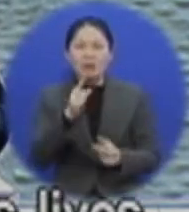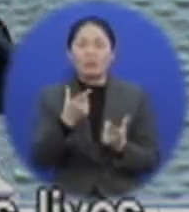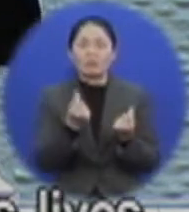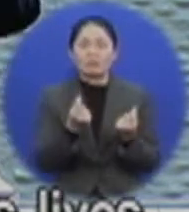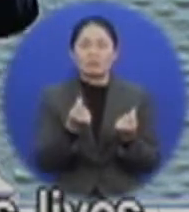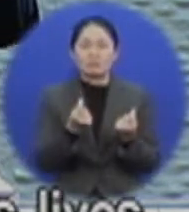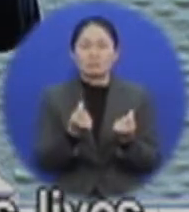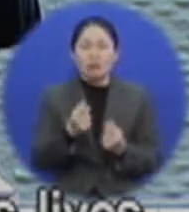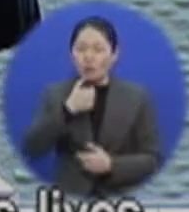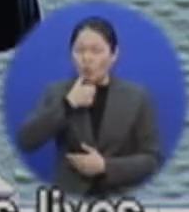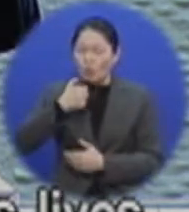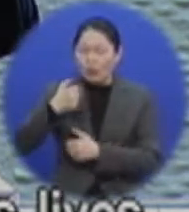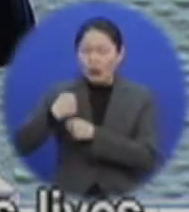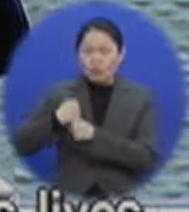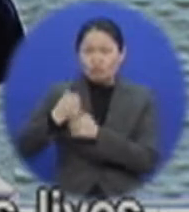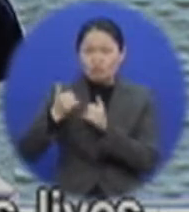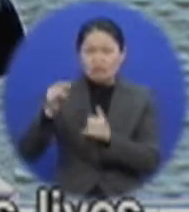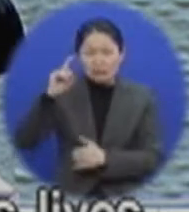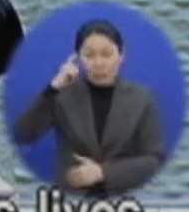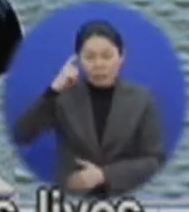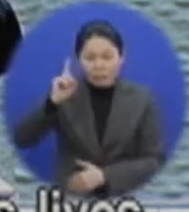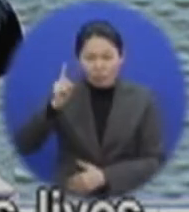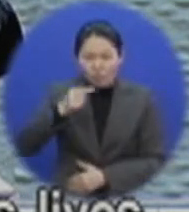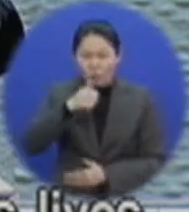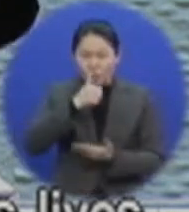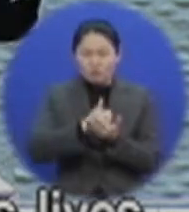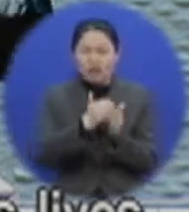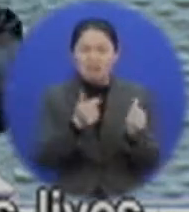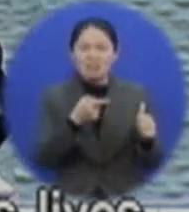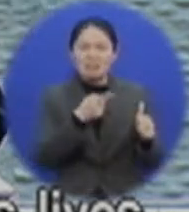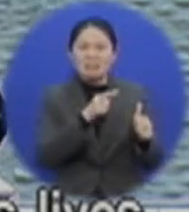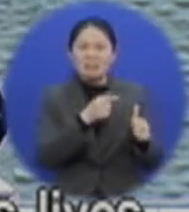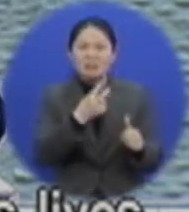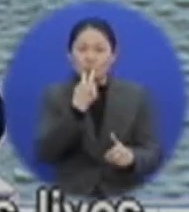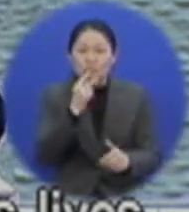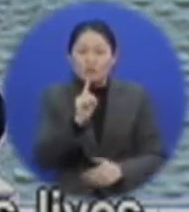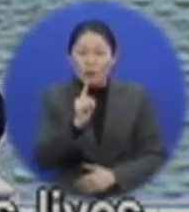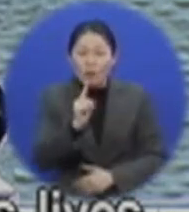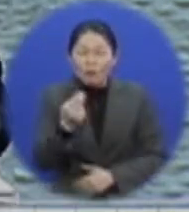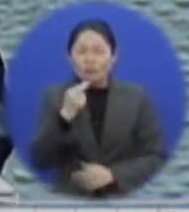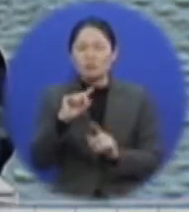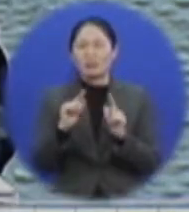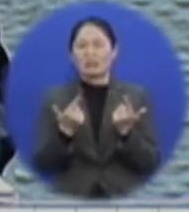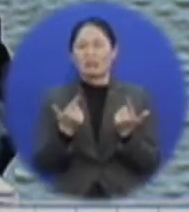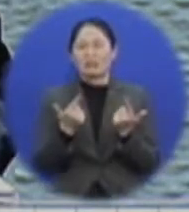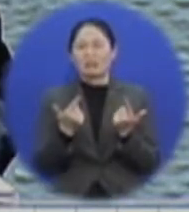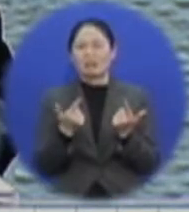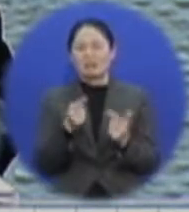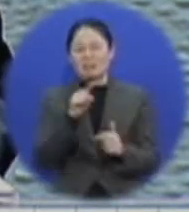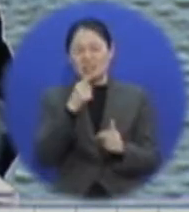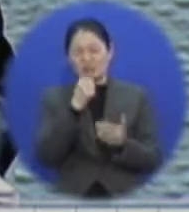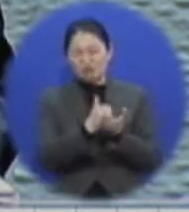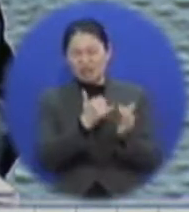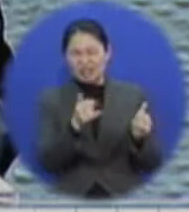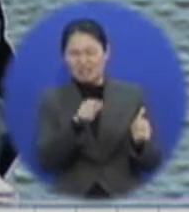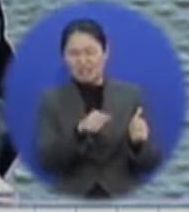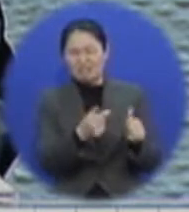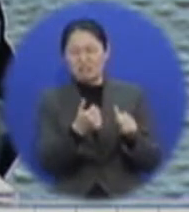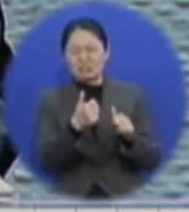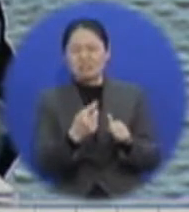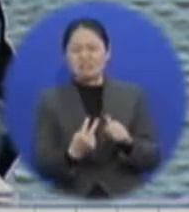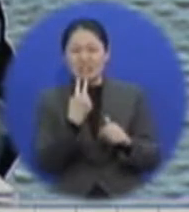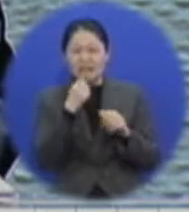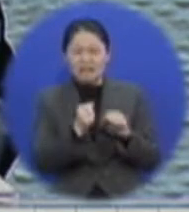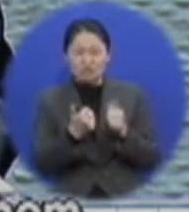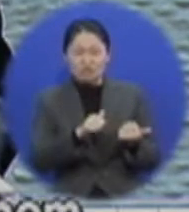로마 군인들 생각에는 죄수들의 목숨은 목숨도 아니에요 저런 사람들은 살아나 죽으나 마찬가지